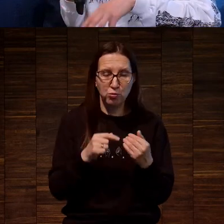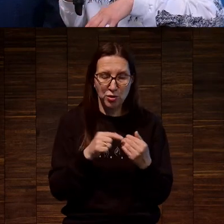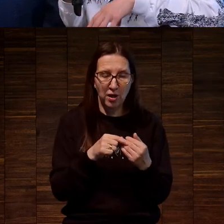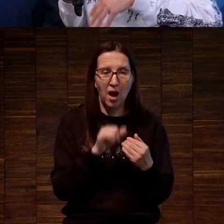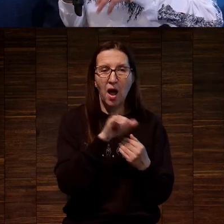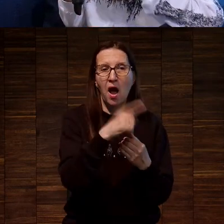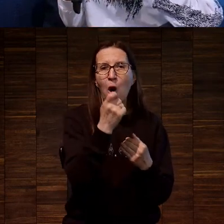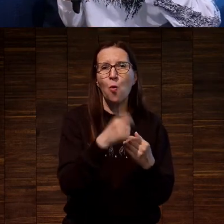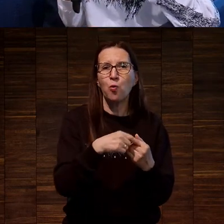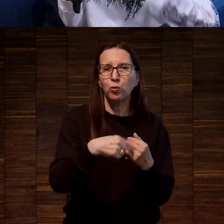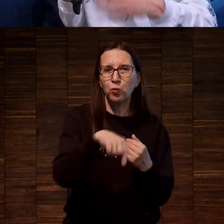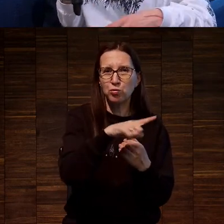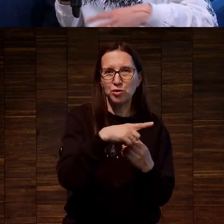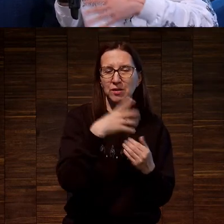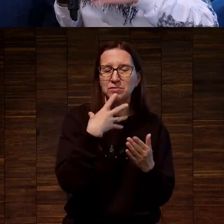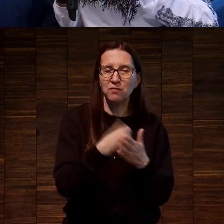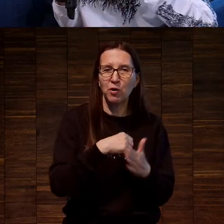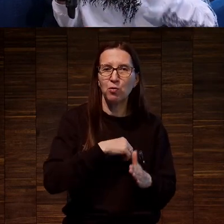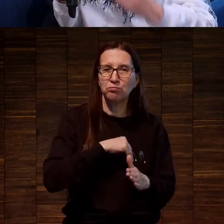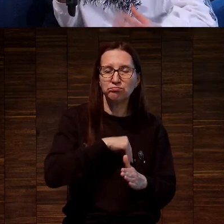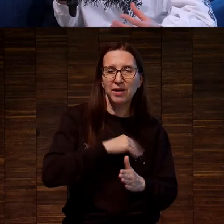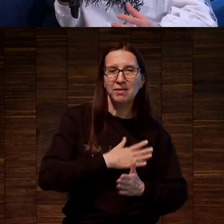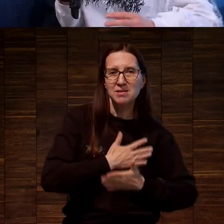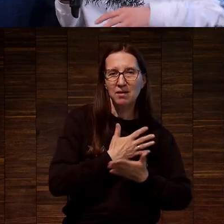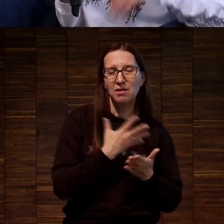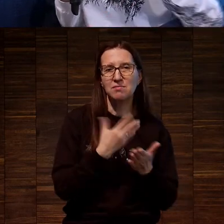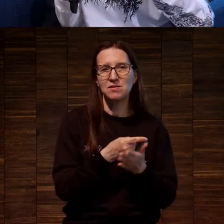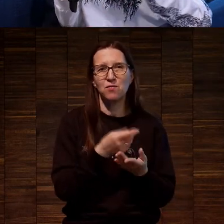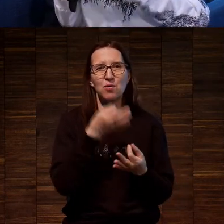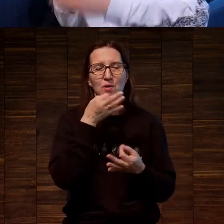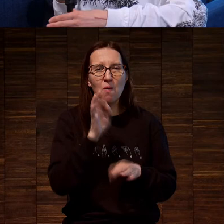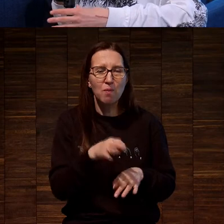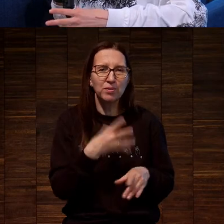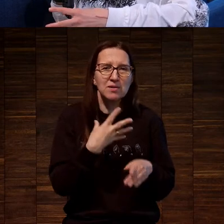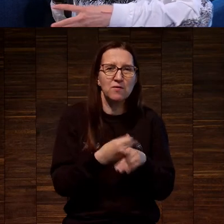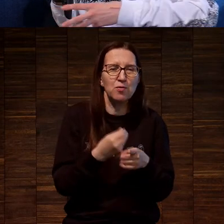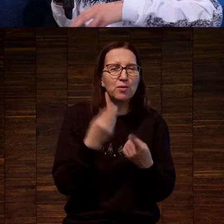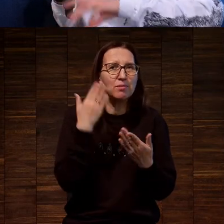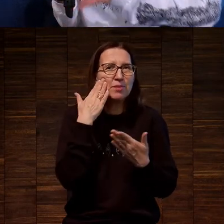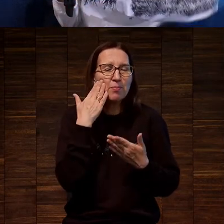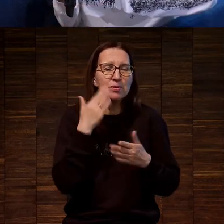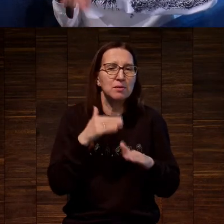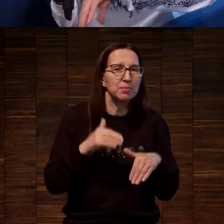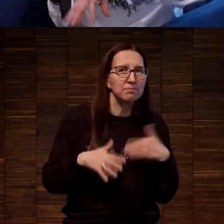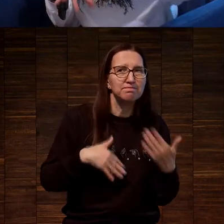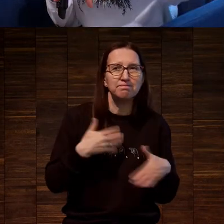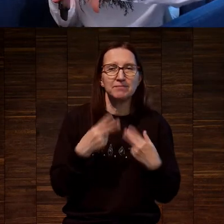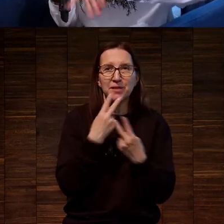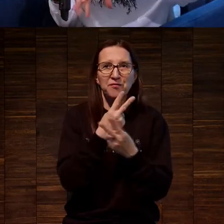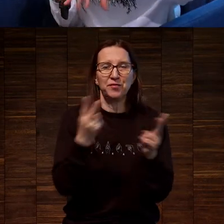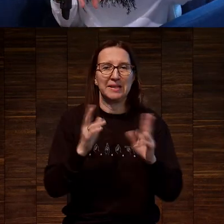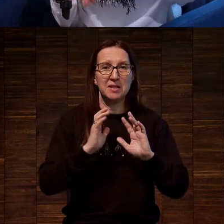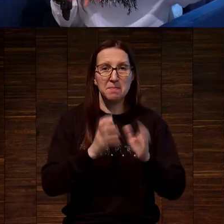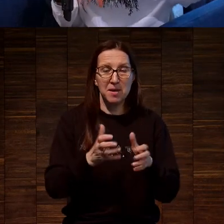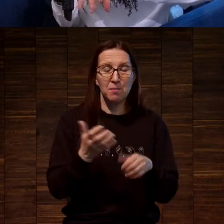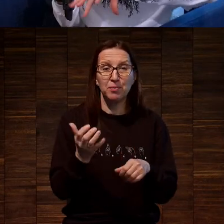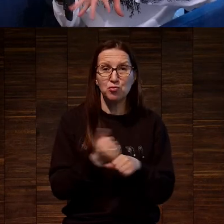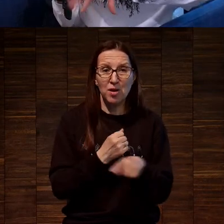со своим настроением, со своим опытом, со своим способом глядеть на мир, он